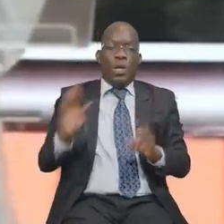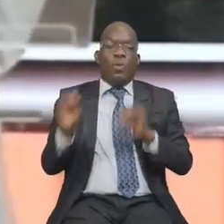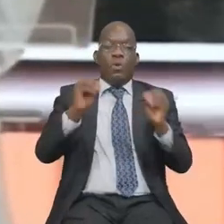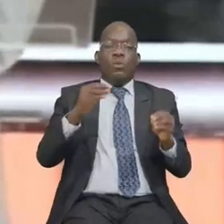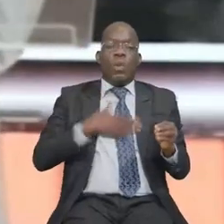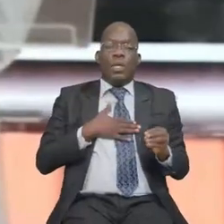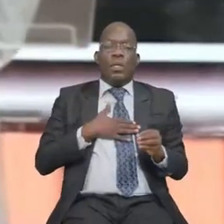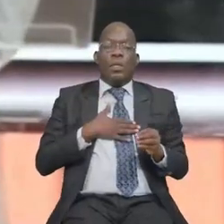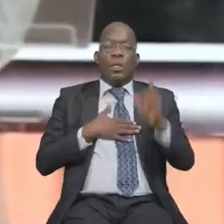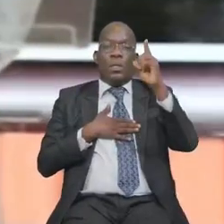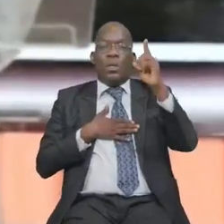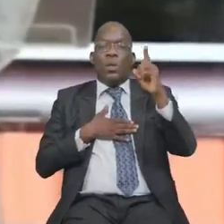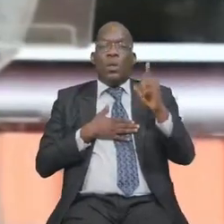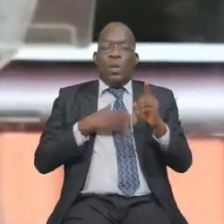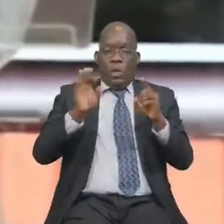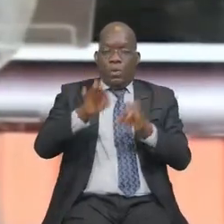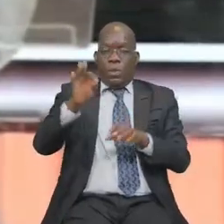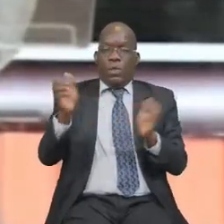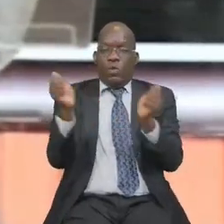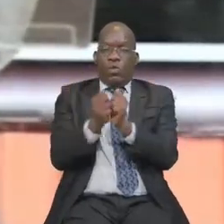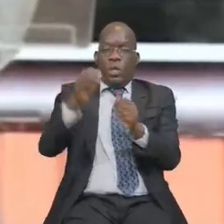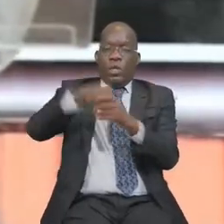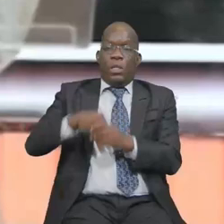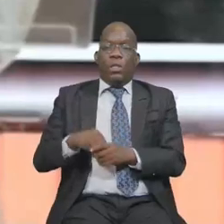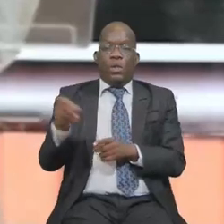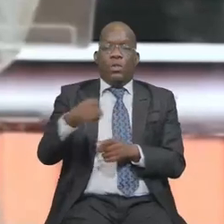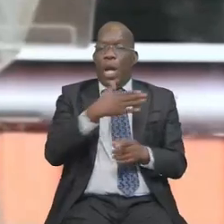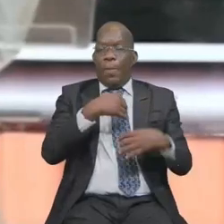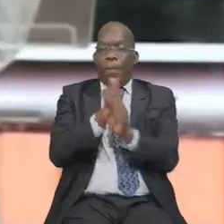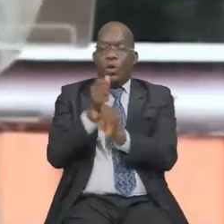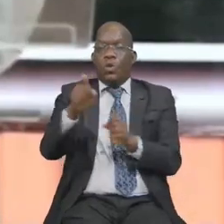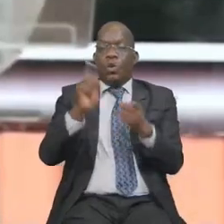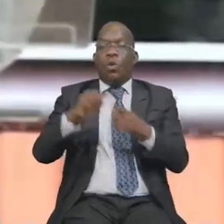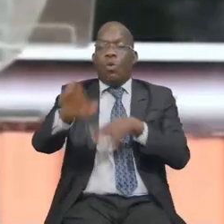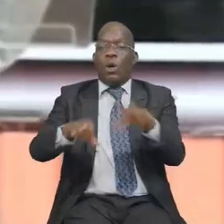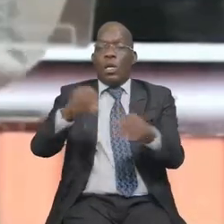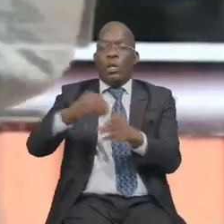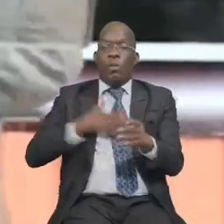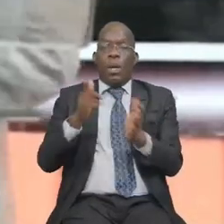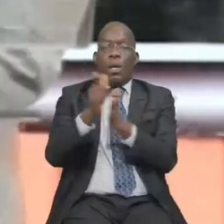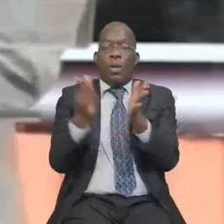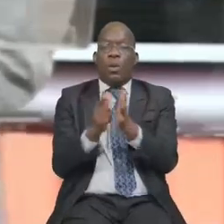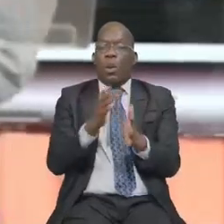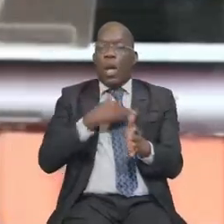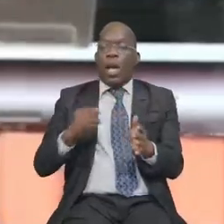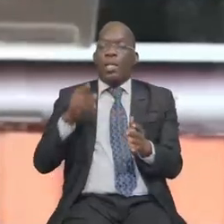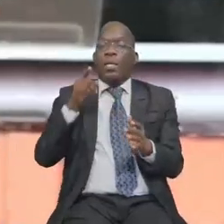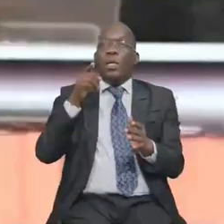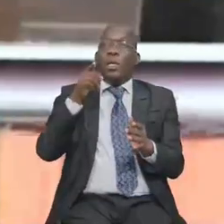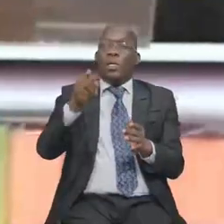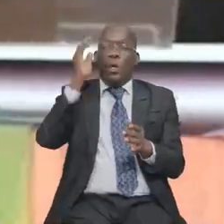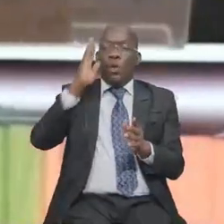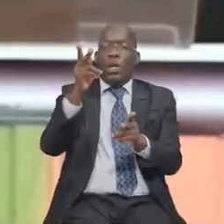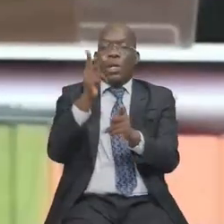Et je ferai en sorte que vous suiviez mes ordonnances. Et que vous observiez et pratiquiez mes